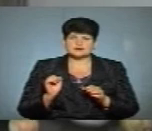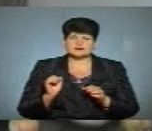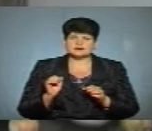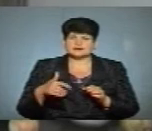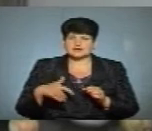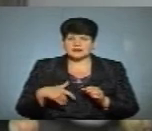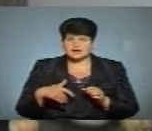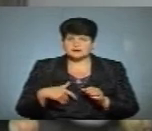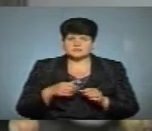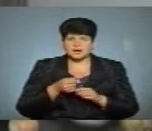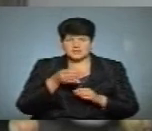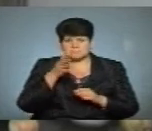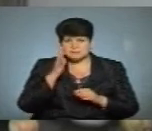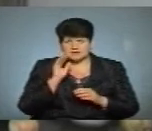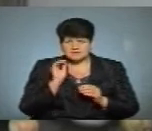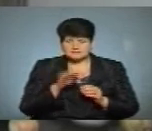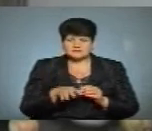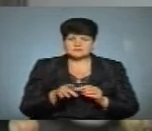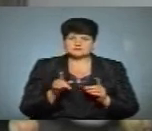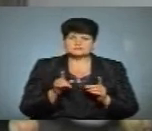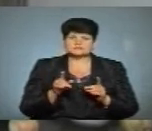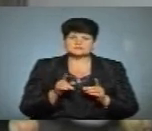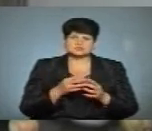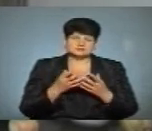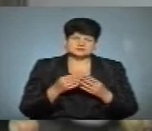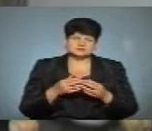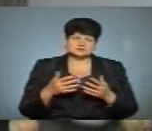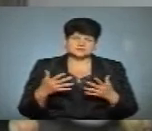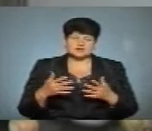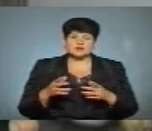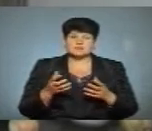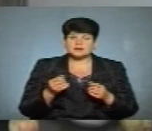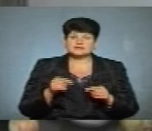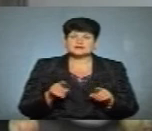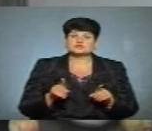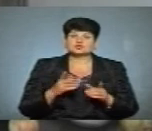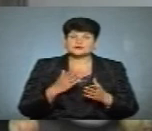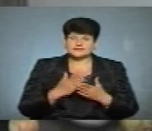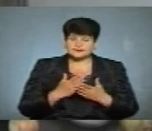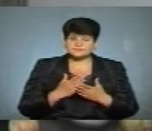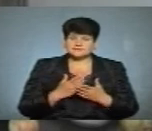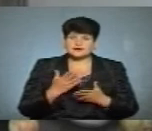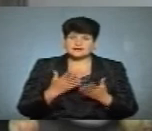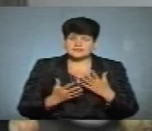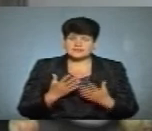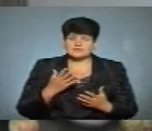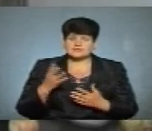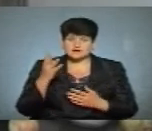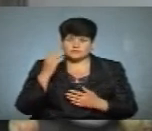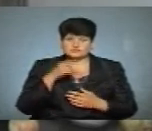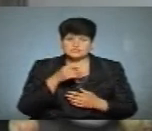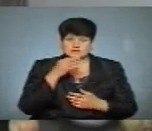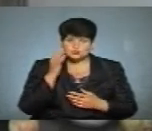там і півня цілого, там і ще деякі страви брали з того, що є. Але враховуючи її досвід,